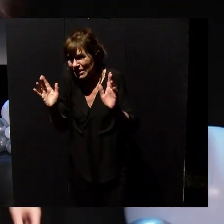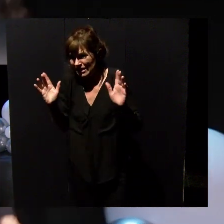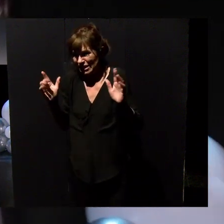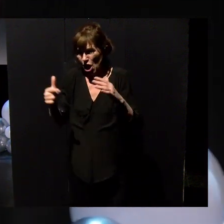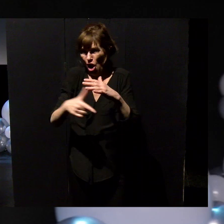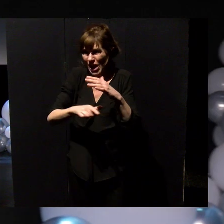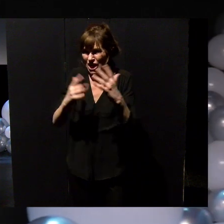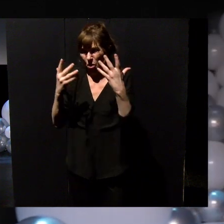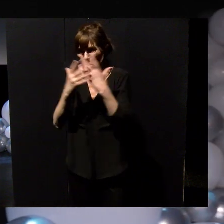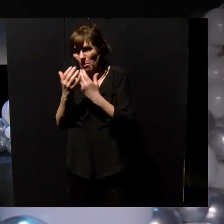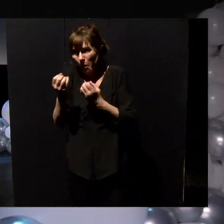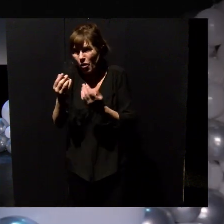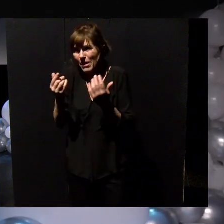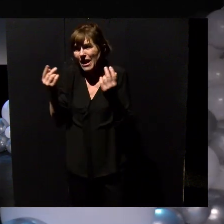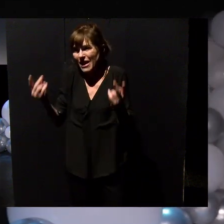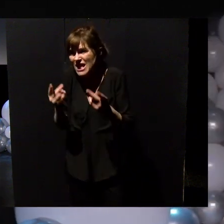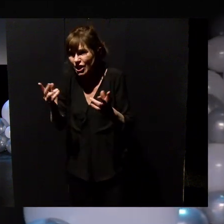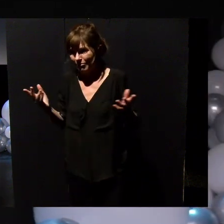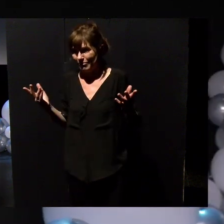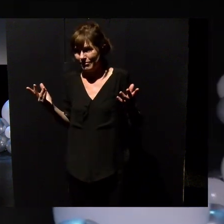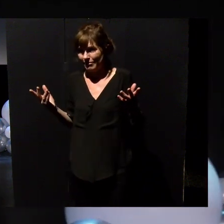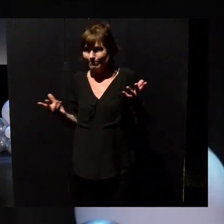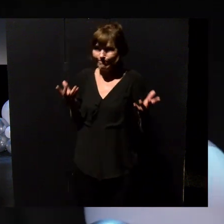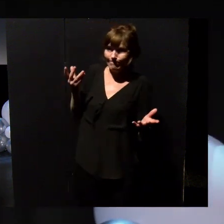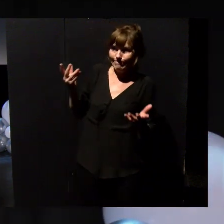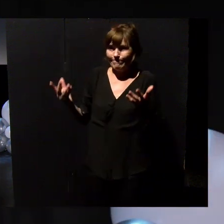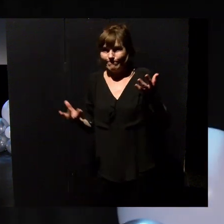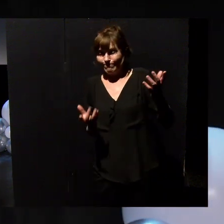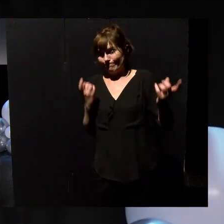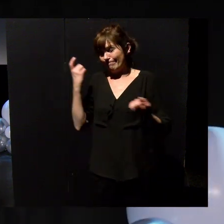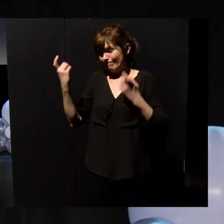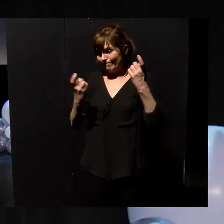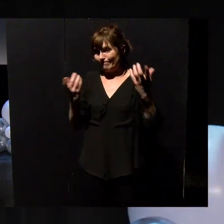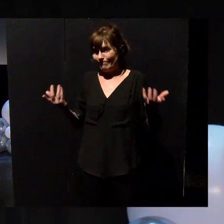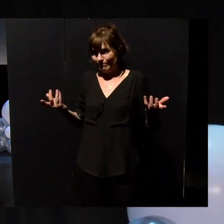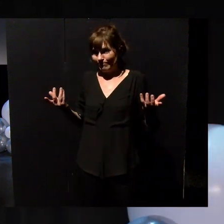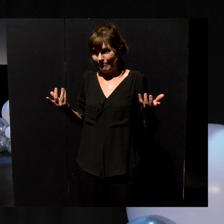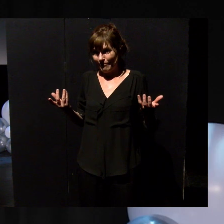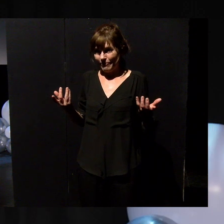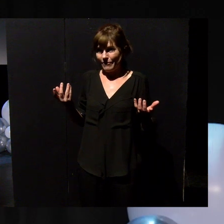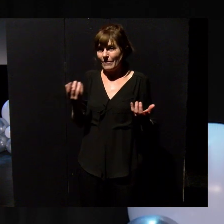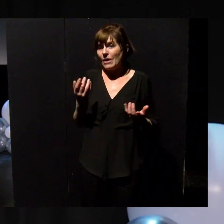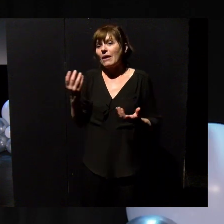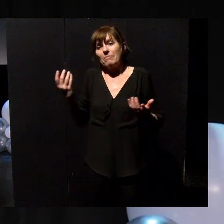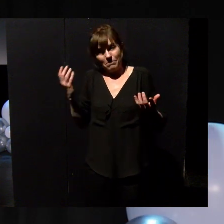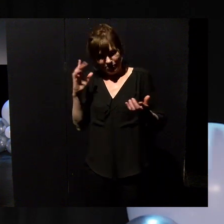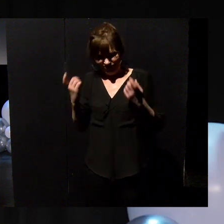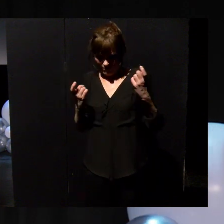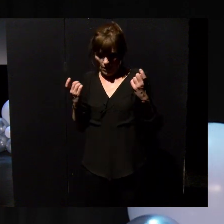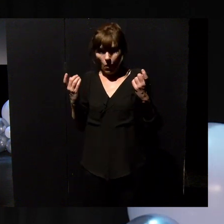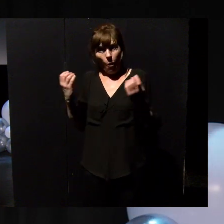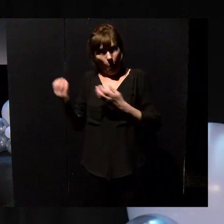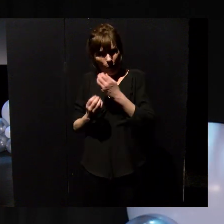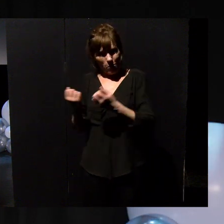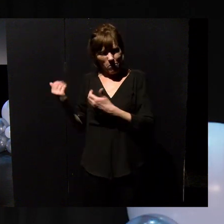dernière partie, avec la possibilité, peut-être en réalisant une rééducation, en essayant